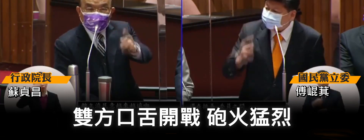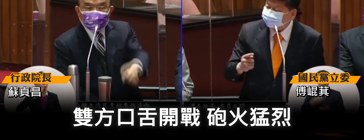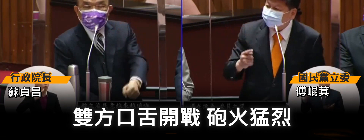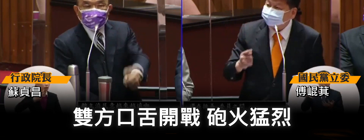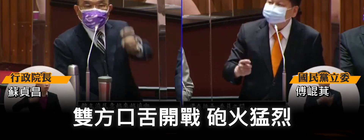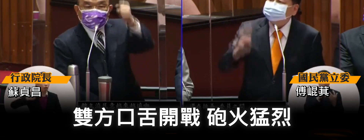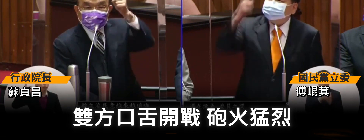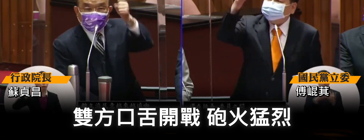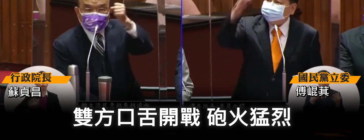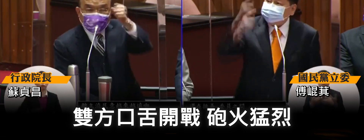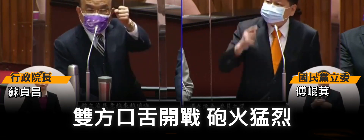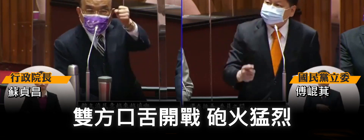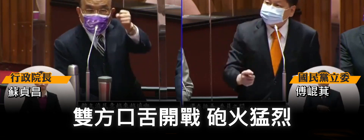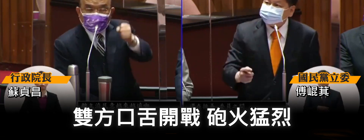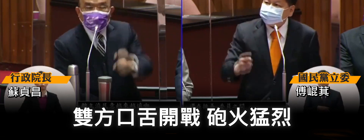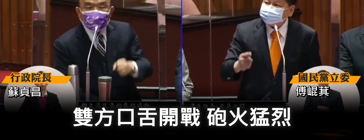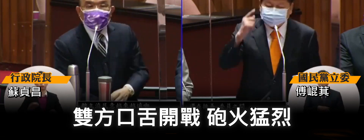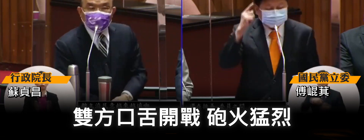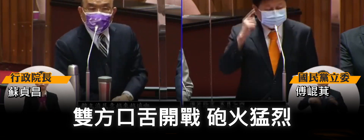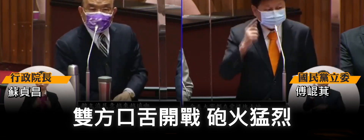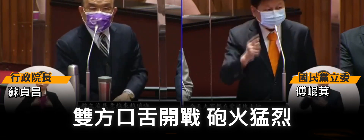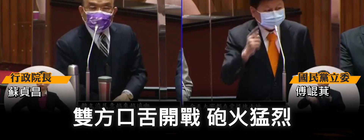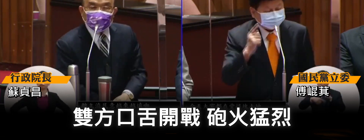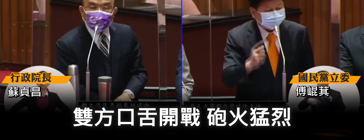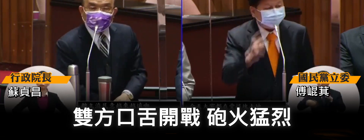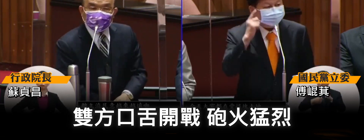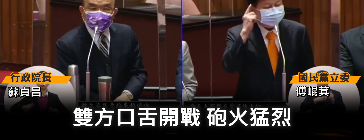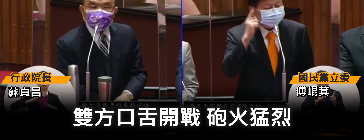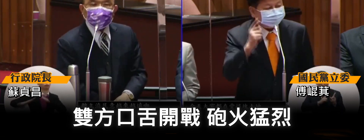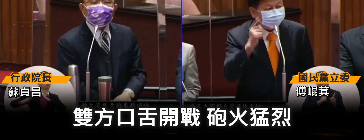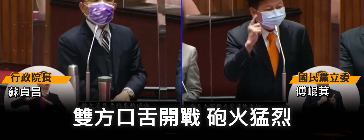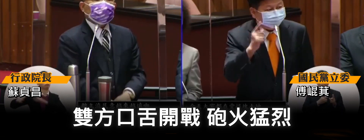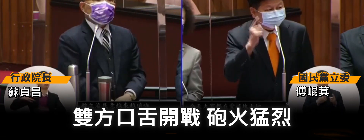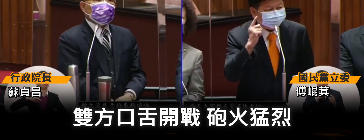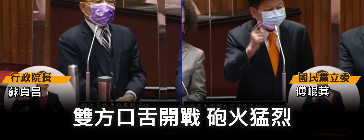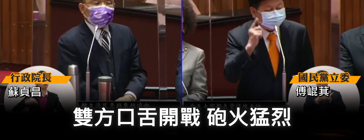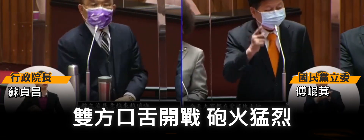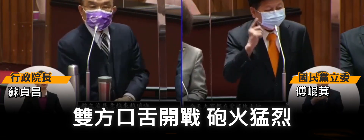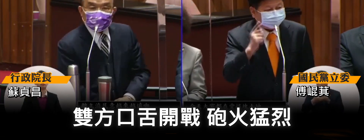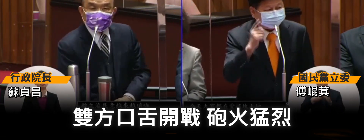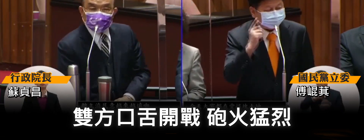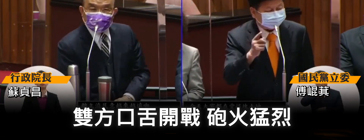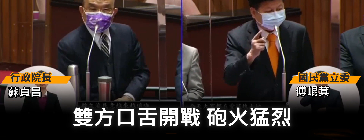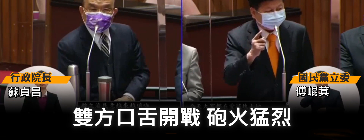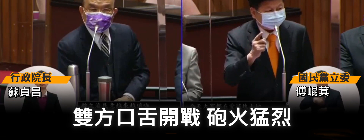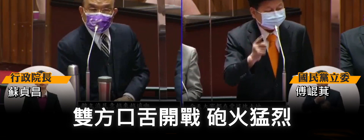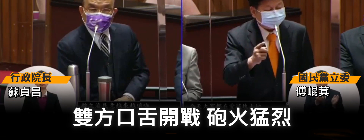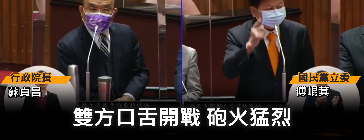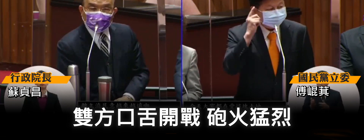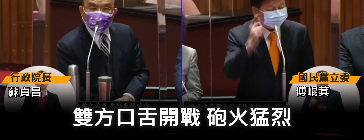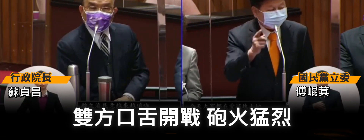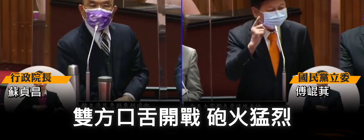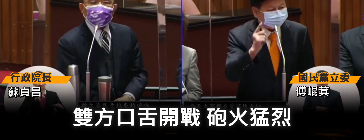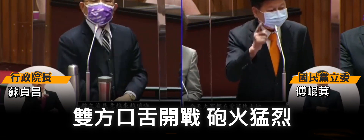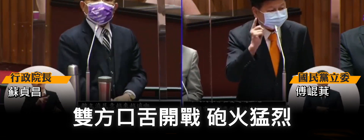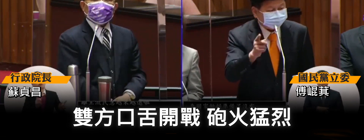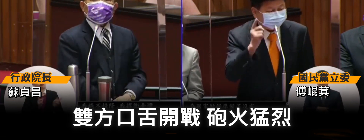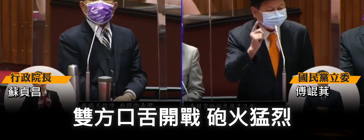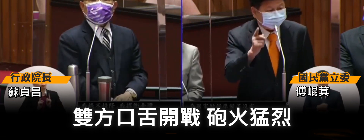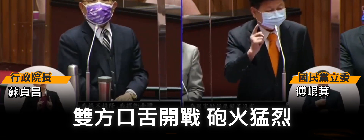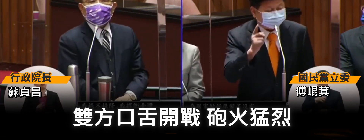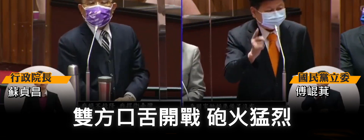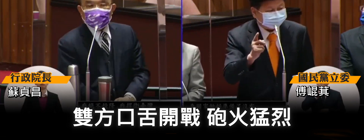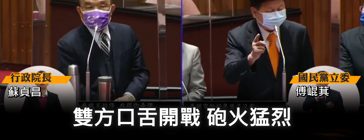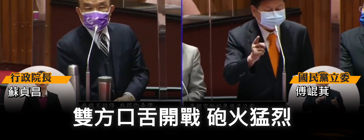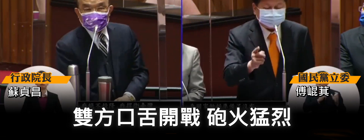爷 看到了， 我起来对 抗侵略 侵略者俄罗斯， 防卫台湾的准备， 让世界感动， 就是